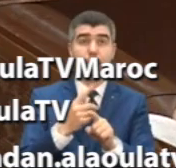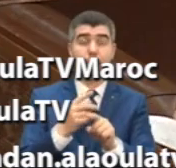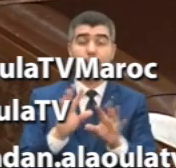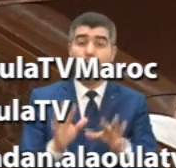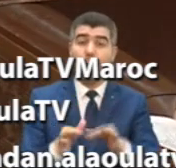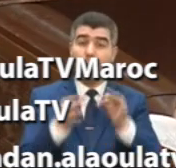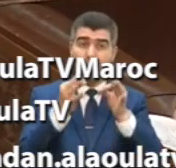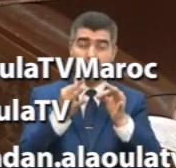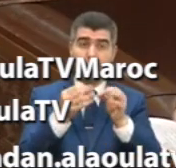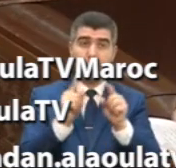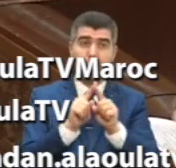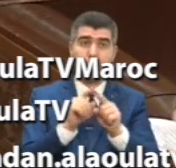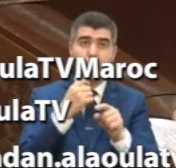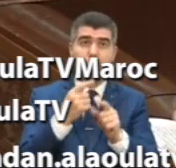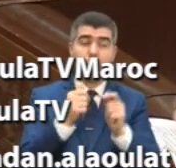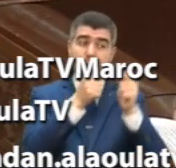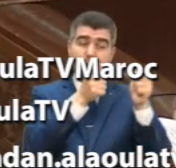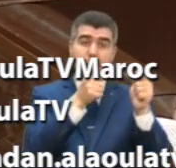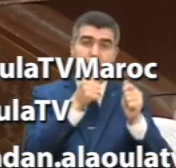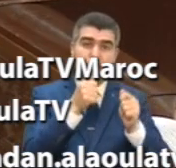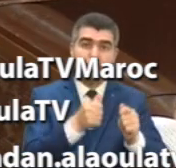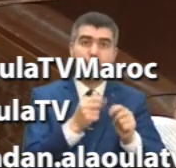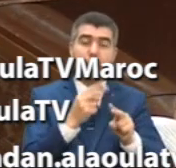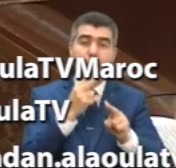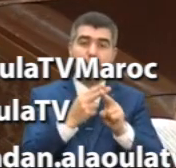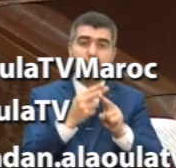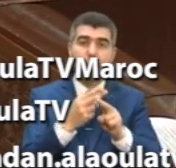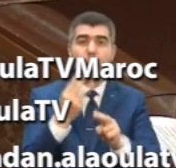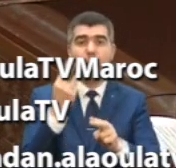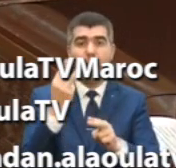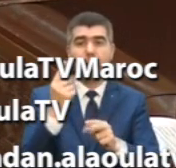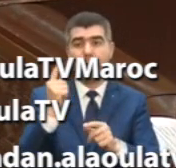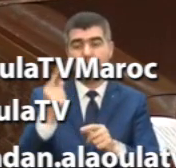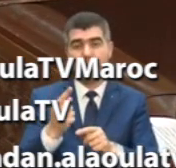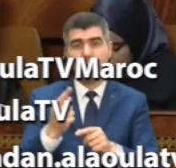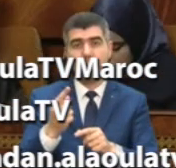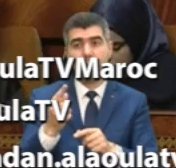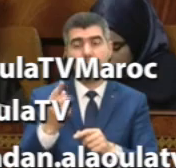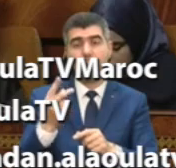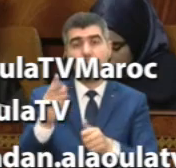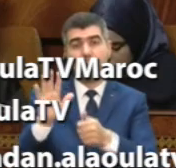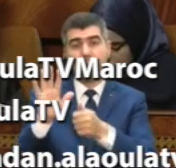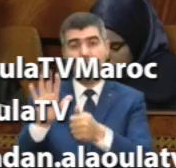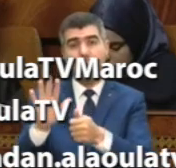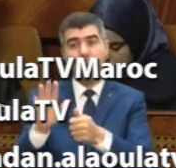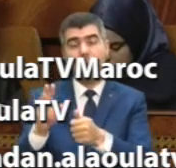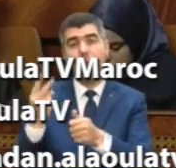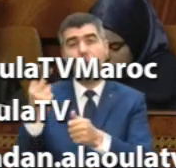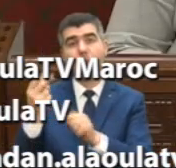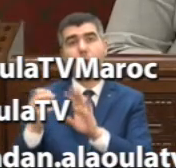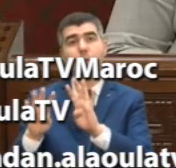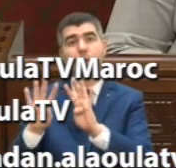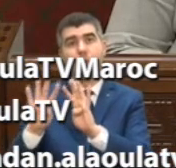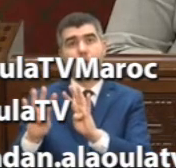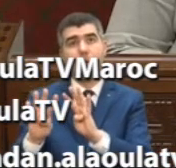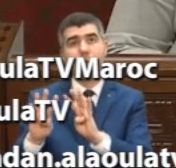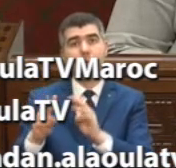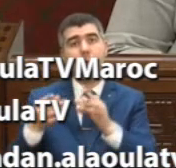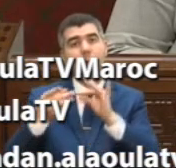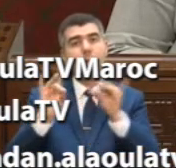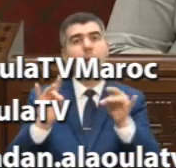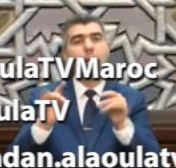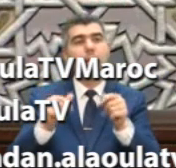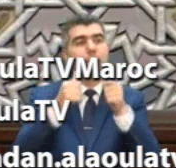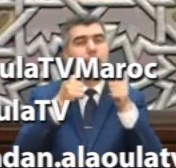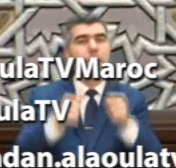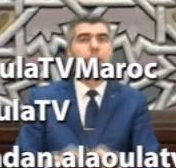النتائج قد نشرت في 3 يونيو 2015 على بوابة الإلكترونية للمؤسسة.